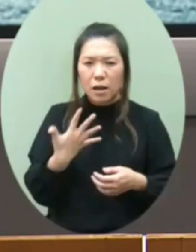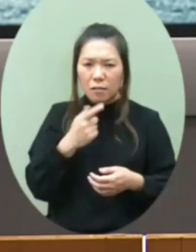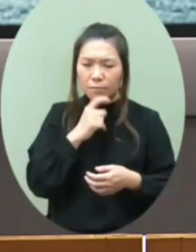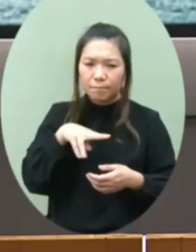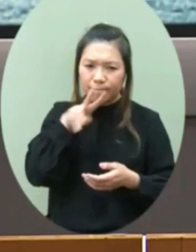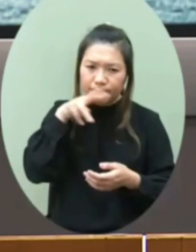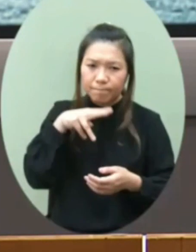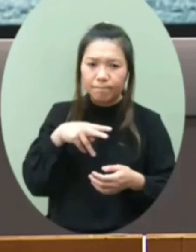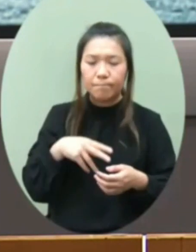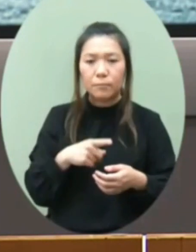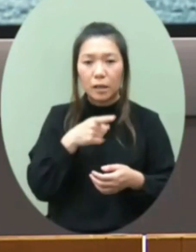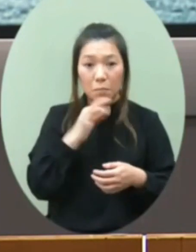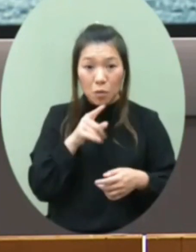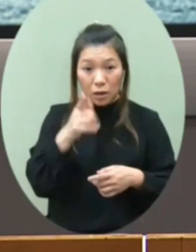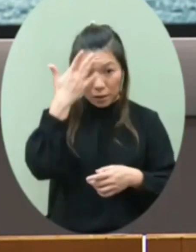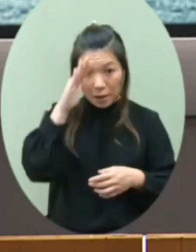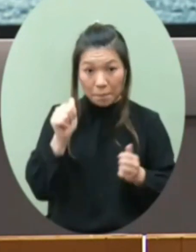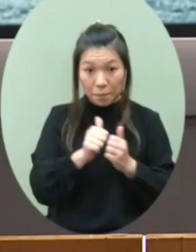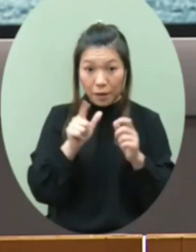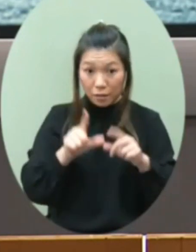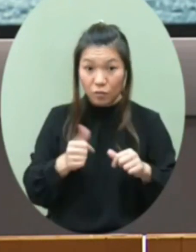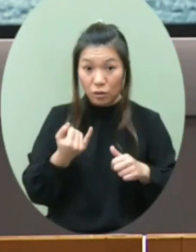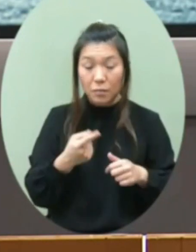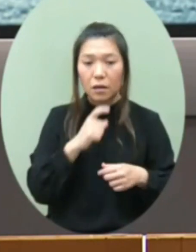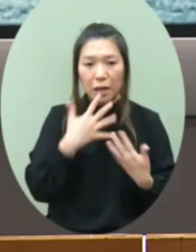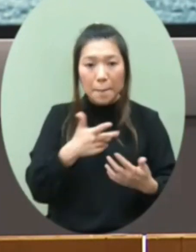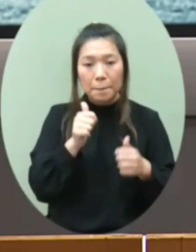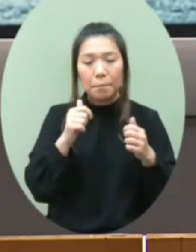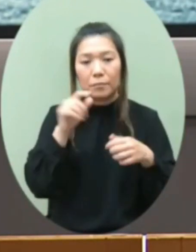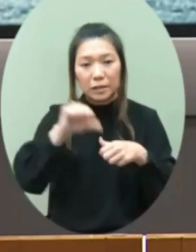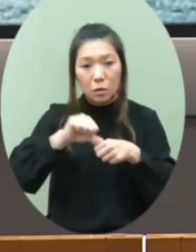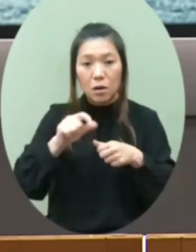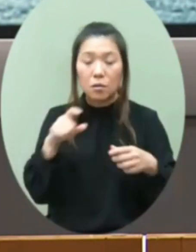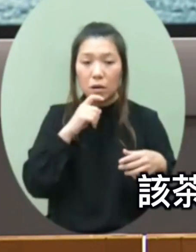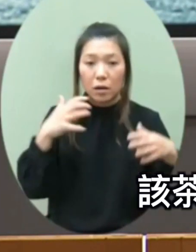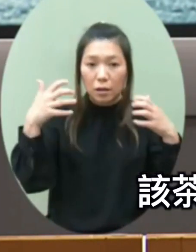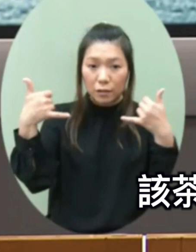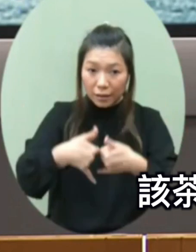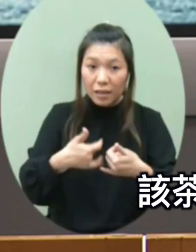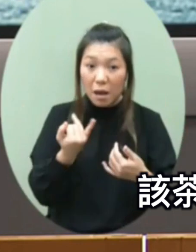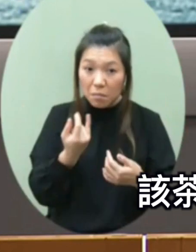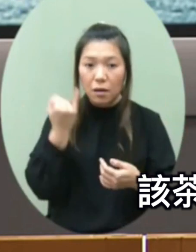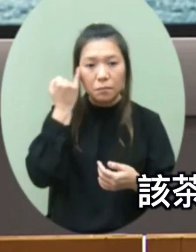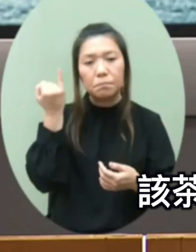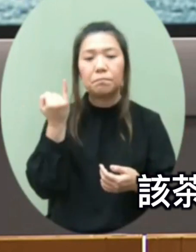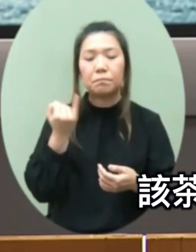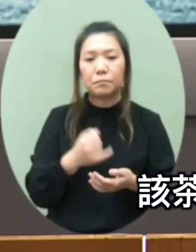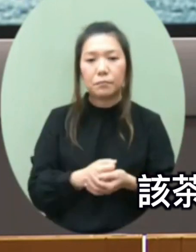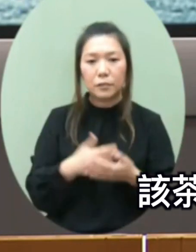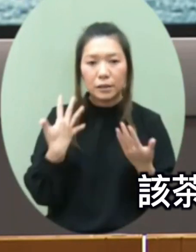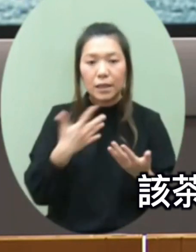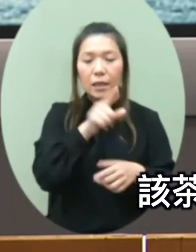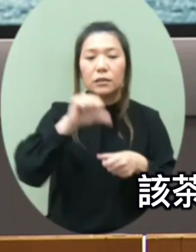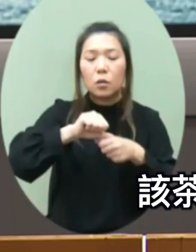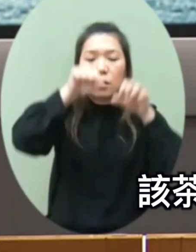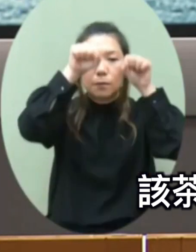佢哋係咪互相相識啊，或者有冇機會喺個茶樓度接觸過啦。咁嗰間茶樓暫時而家都係關閉緊